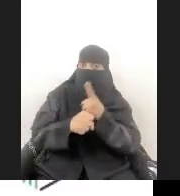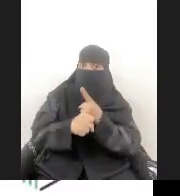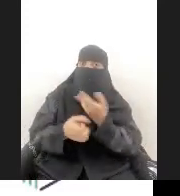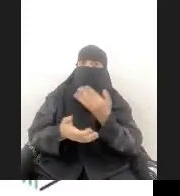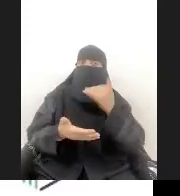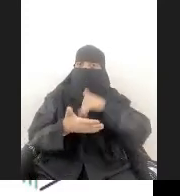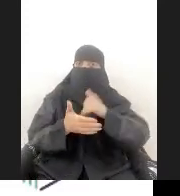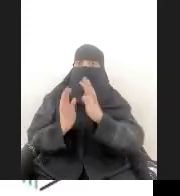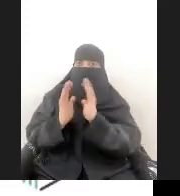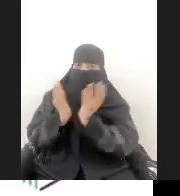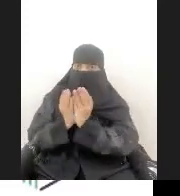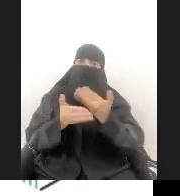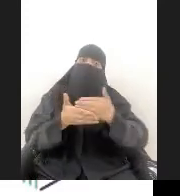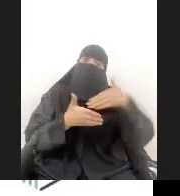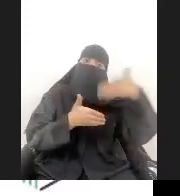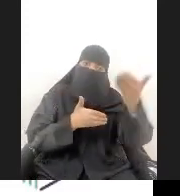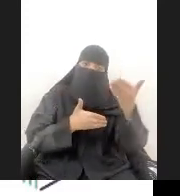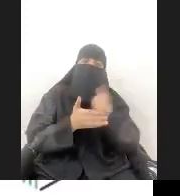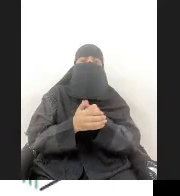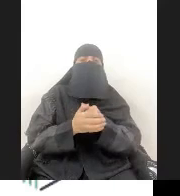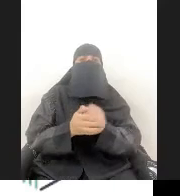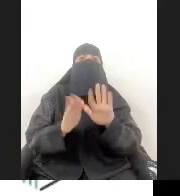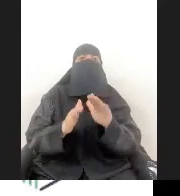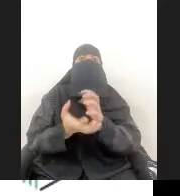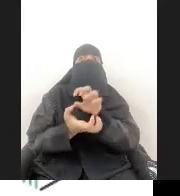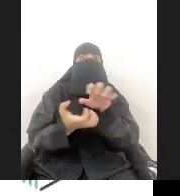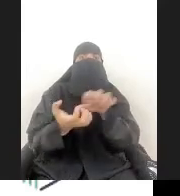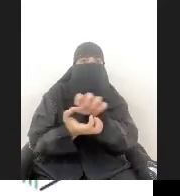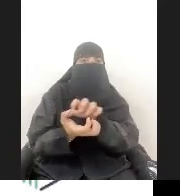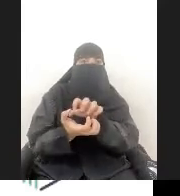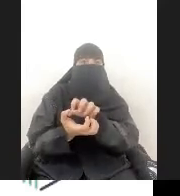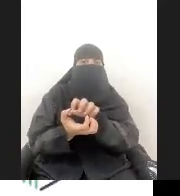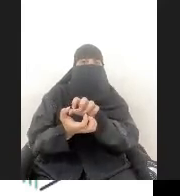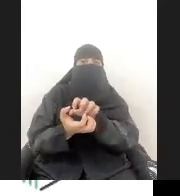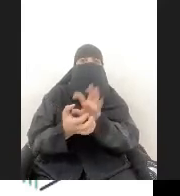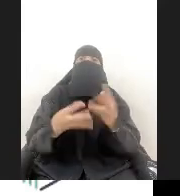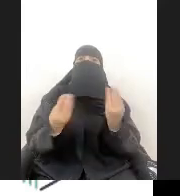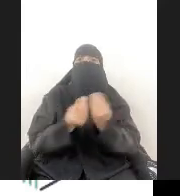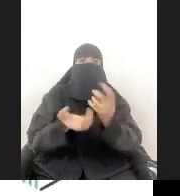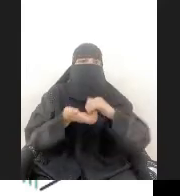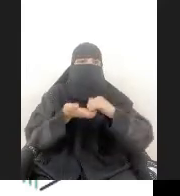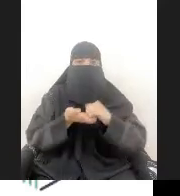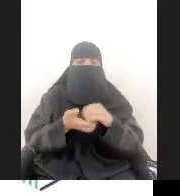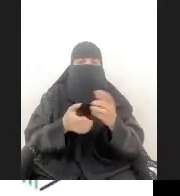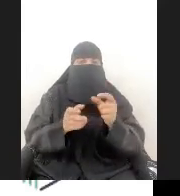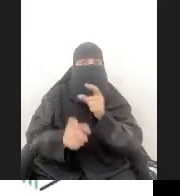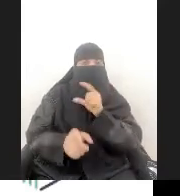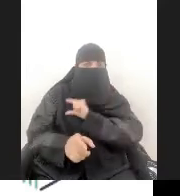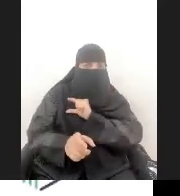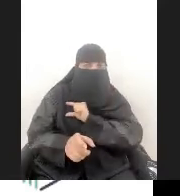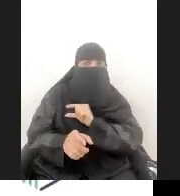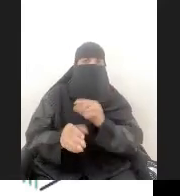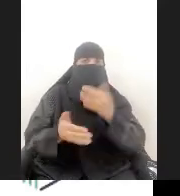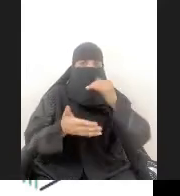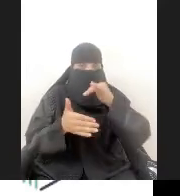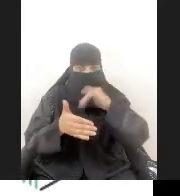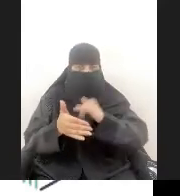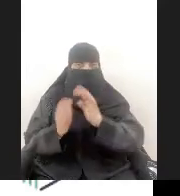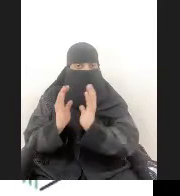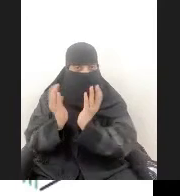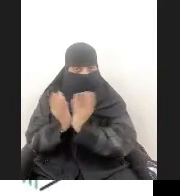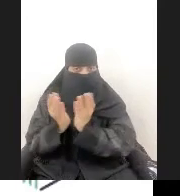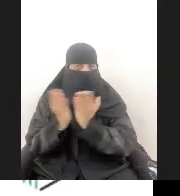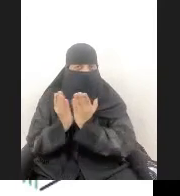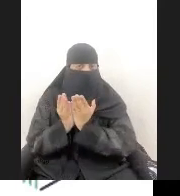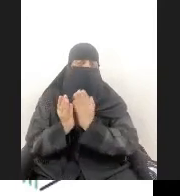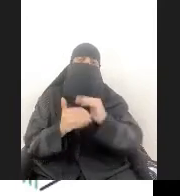خلل. التفاعل كذلك مع المتعلمين مع الأقران داخل الفصل وكذلك خارجه، كذلك التفاعل